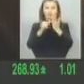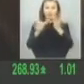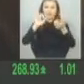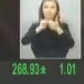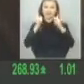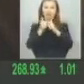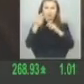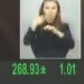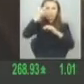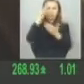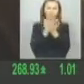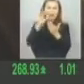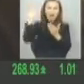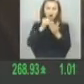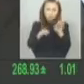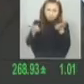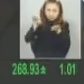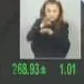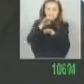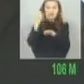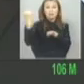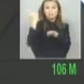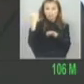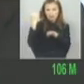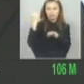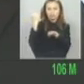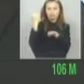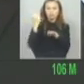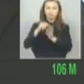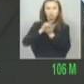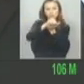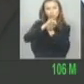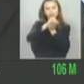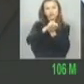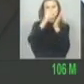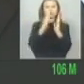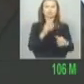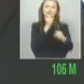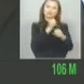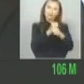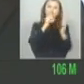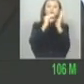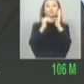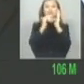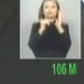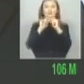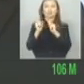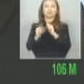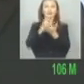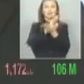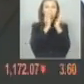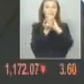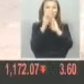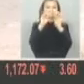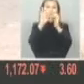จ้าหน้าที่ศุลกากรที่มีอำนาจที่มีหน้าที่อำนวยความสะดวกให้กับผู้ประกอบการโดยเตรียมปรับร่างกฎหมายด้